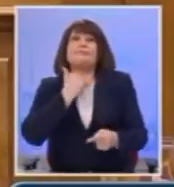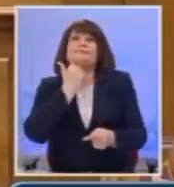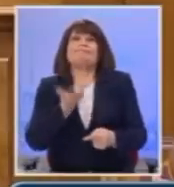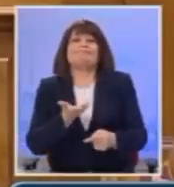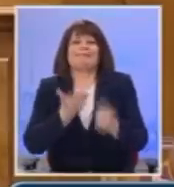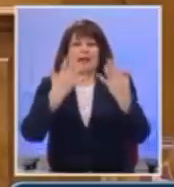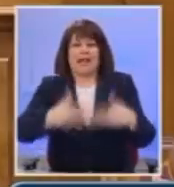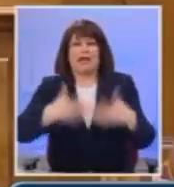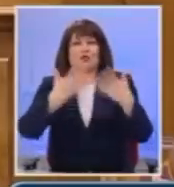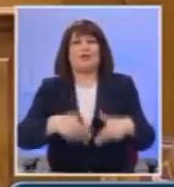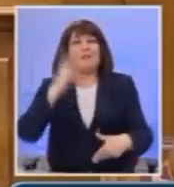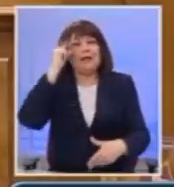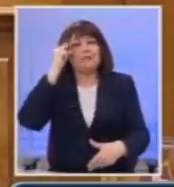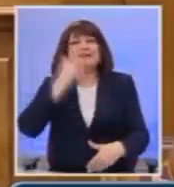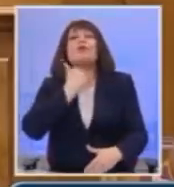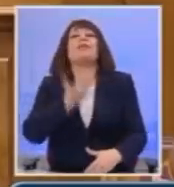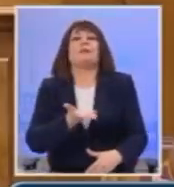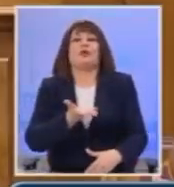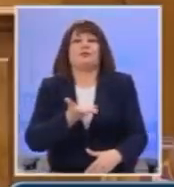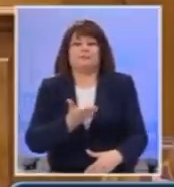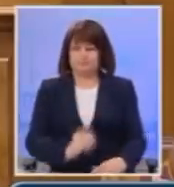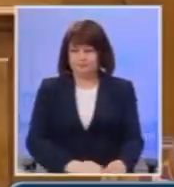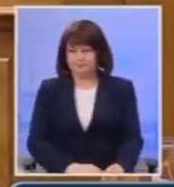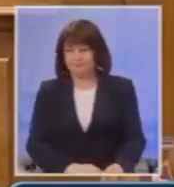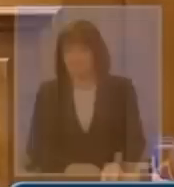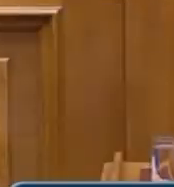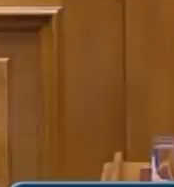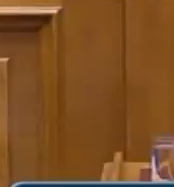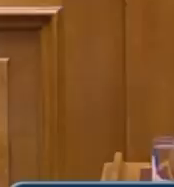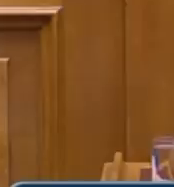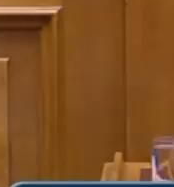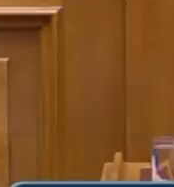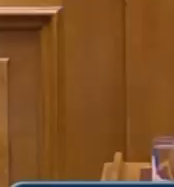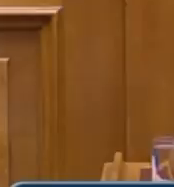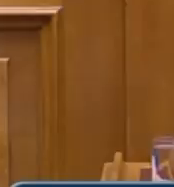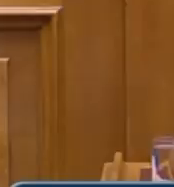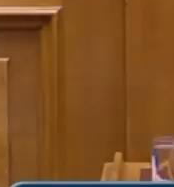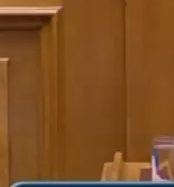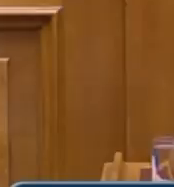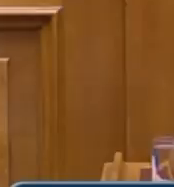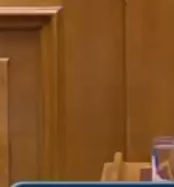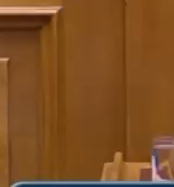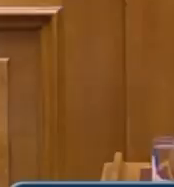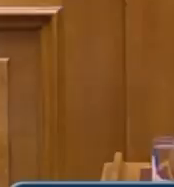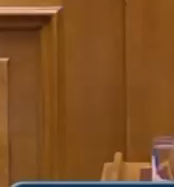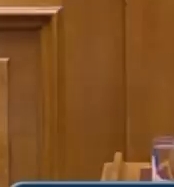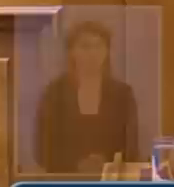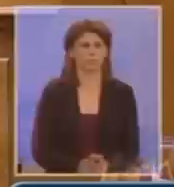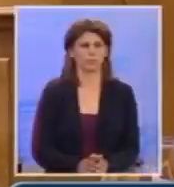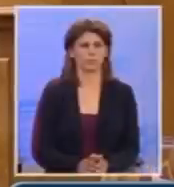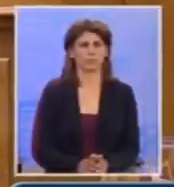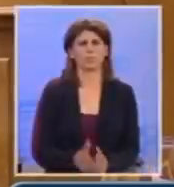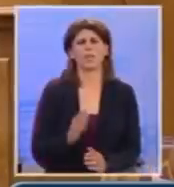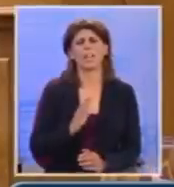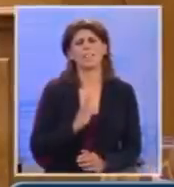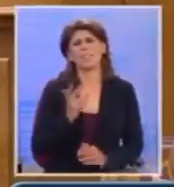τη λειτουργία του Πανεπιστήμιου. Δεν θέλω να μηδενίζω, ούτε βέβαια αυτό αφορά